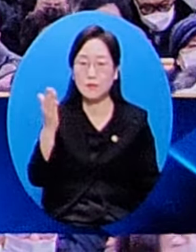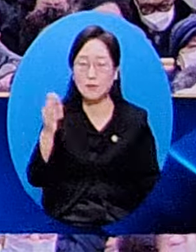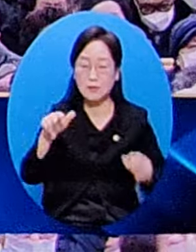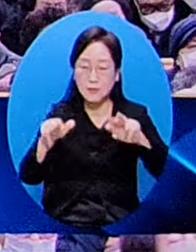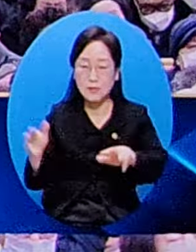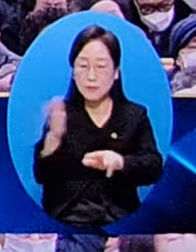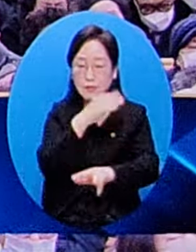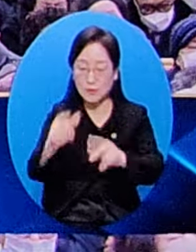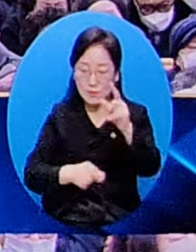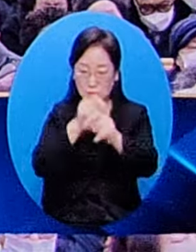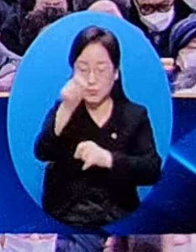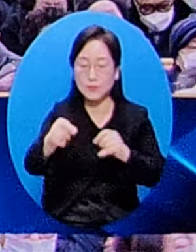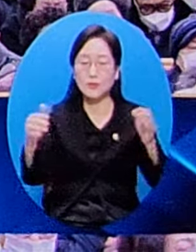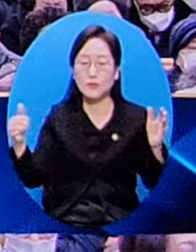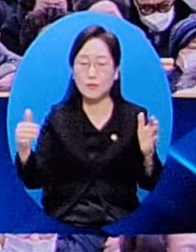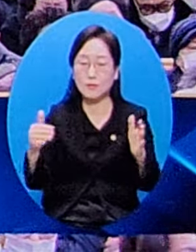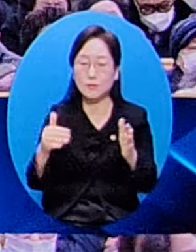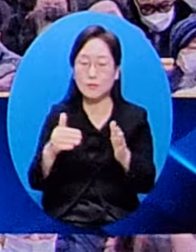지금부터 영원토록